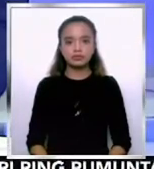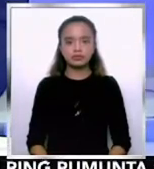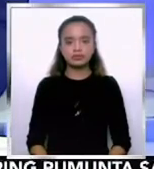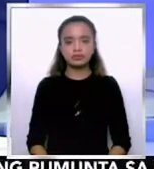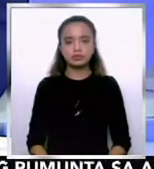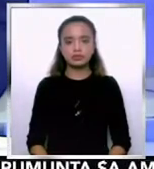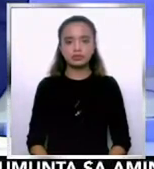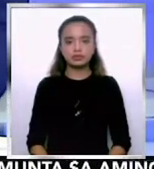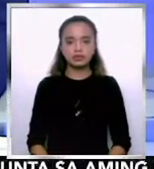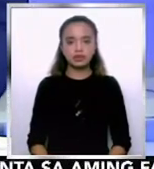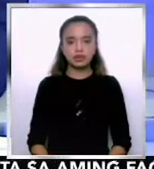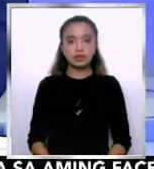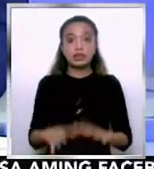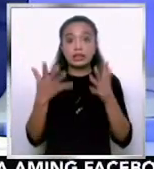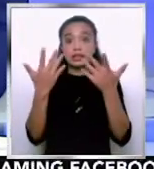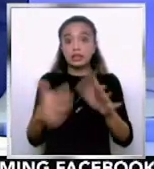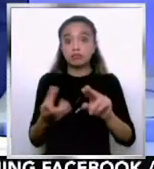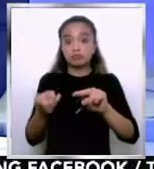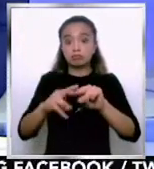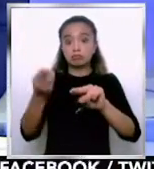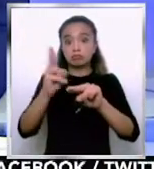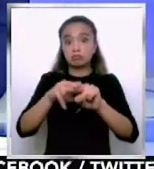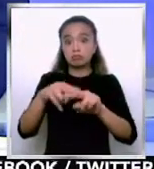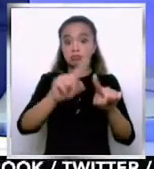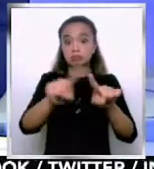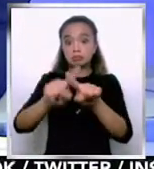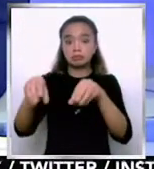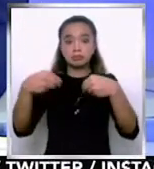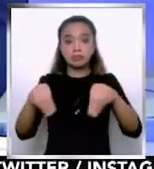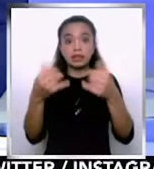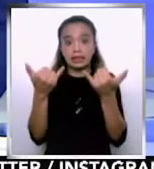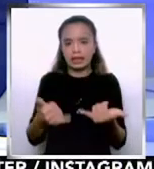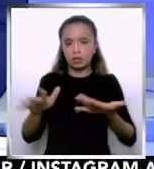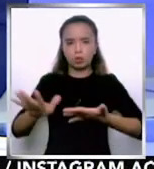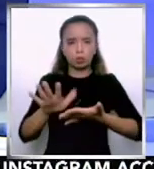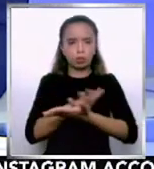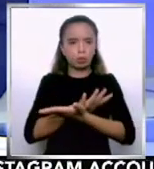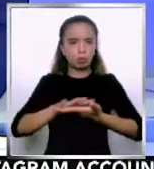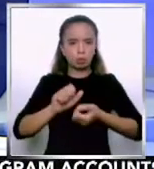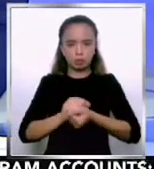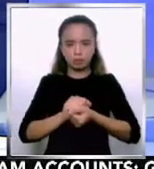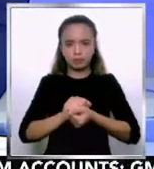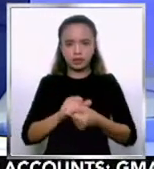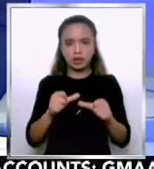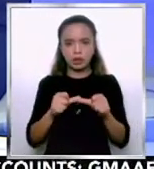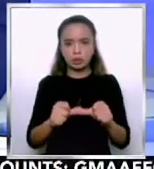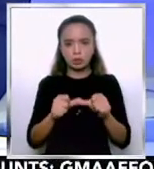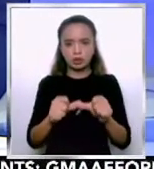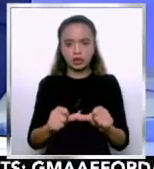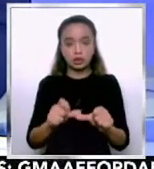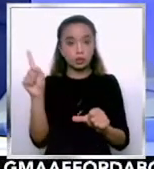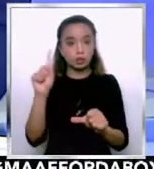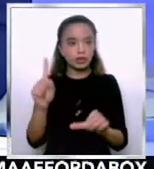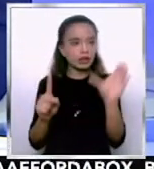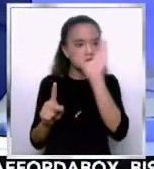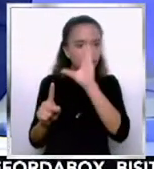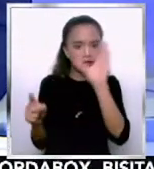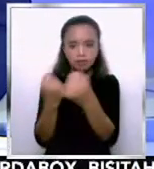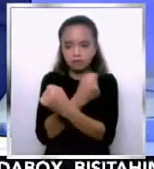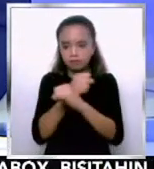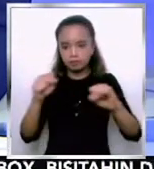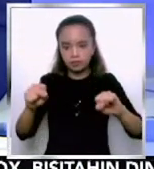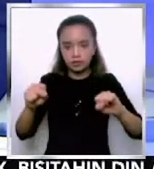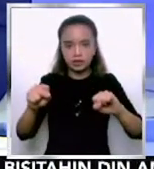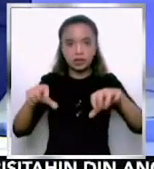Matapos ang taas presyo ng mga bilihin, ito kalamidad naman po mga kapuso. Patuloy ang clearing at rescue operation sa ilang lugar sa lalawigan